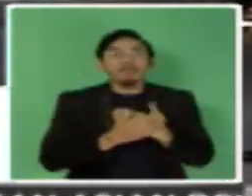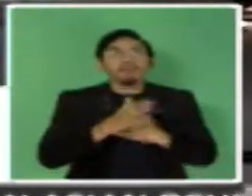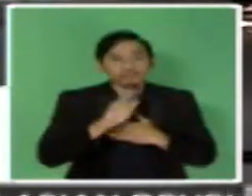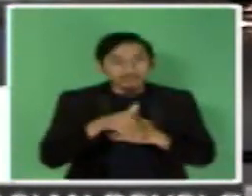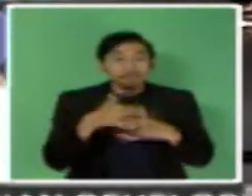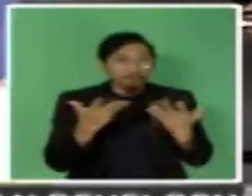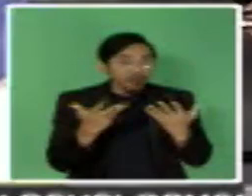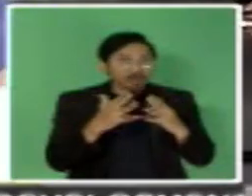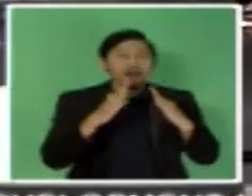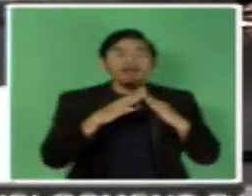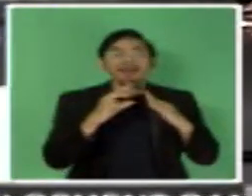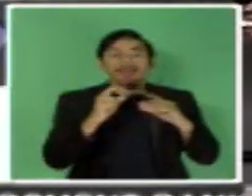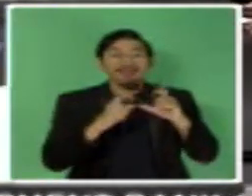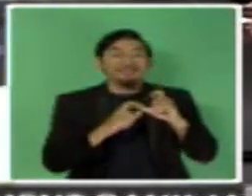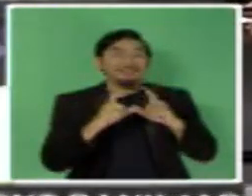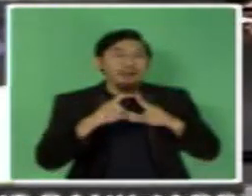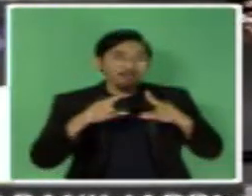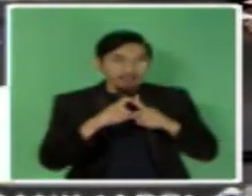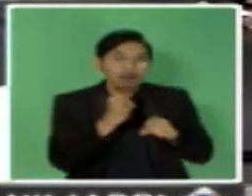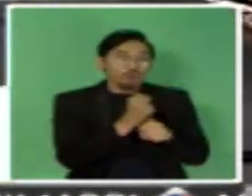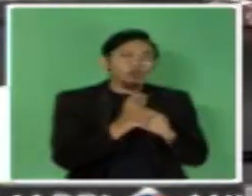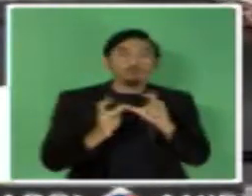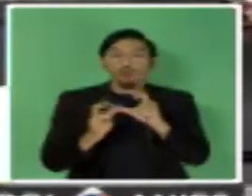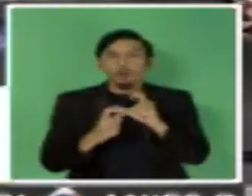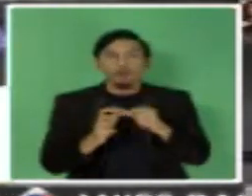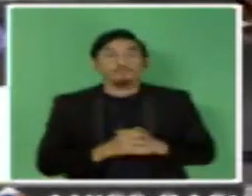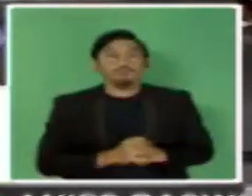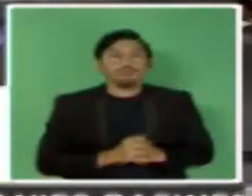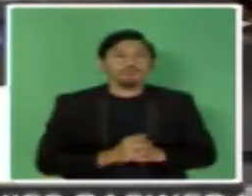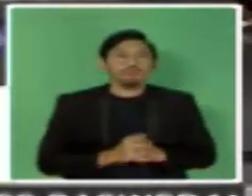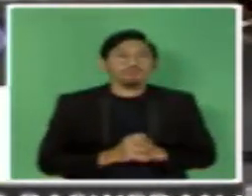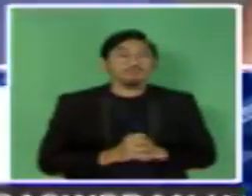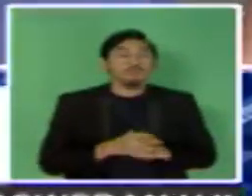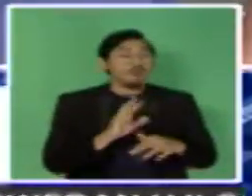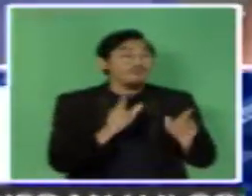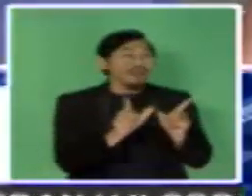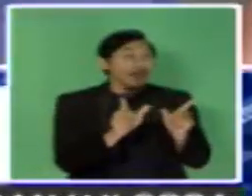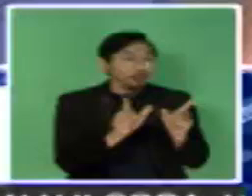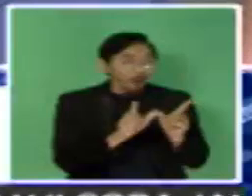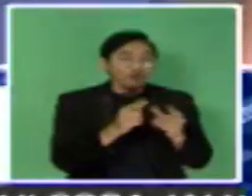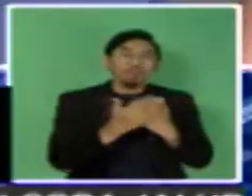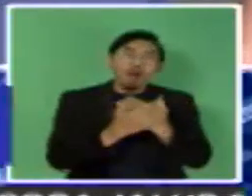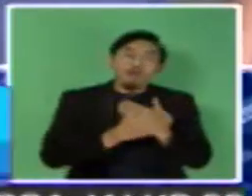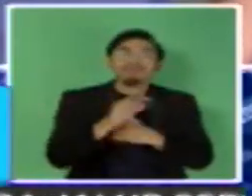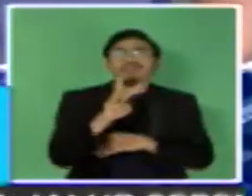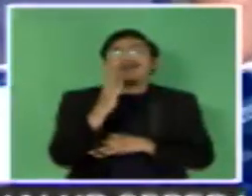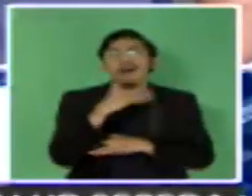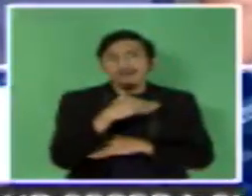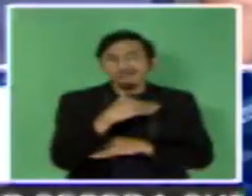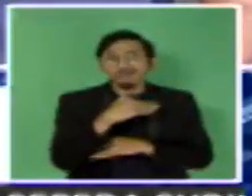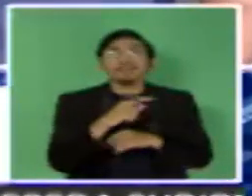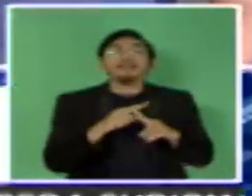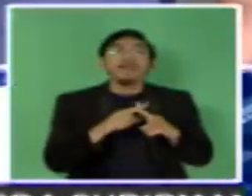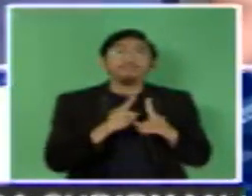Gatot Subroto. Di mana Wiranto ini sudah menjalankan perawatan sekitar 3 hari dan masih belum ada keterangan resmi dari pihak rumah sakit